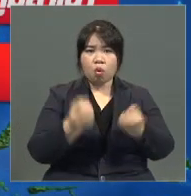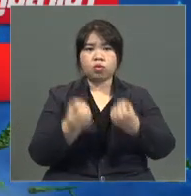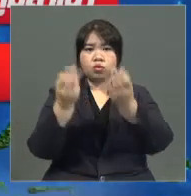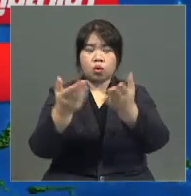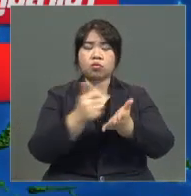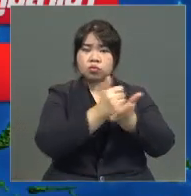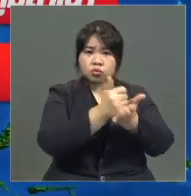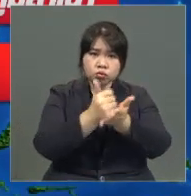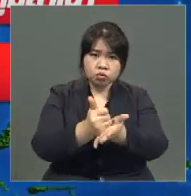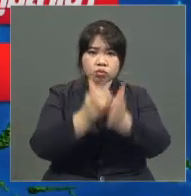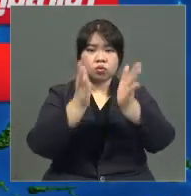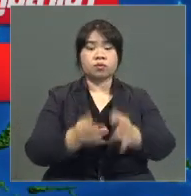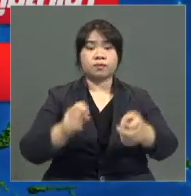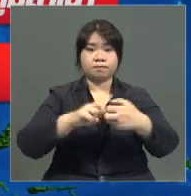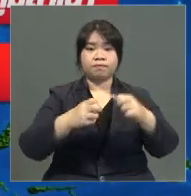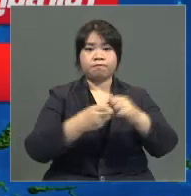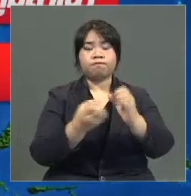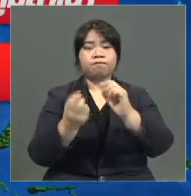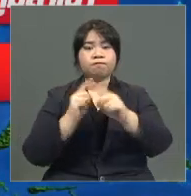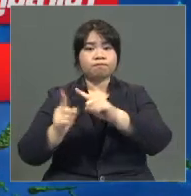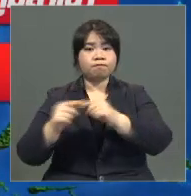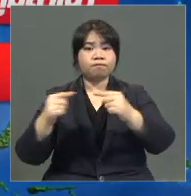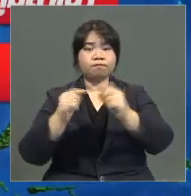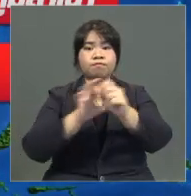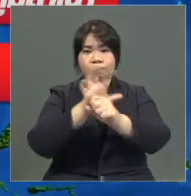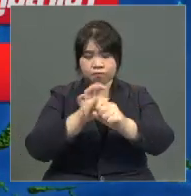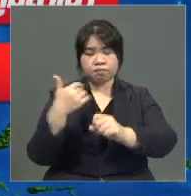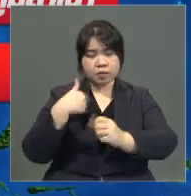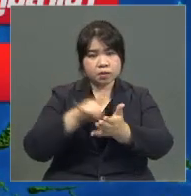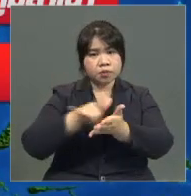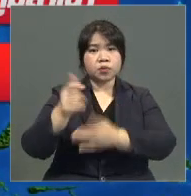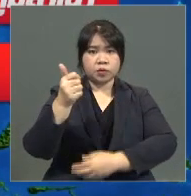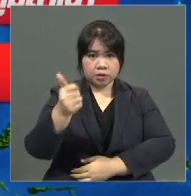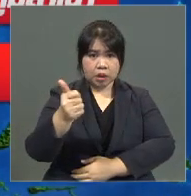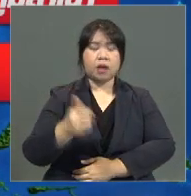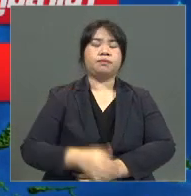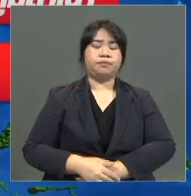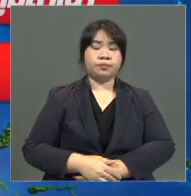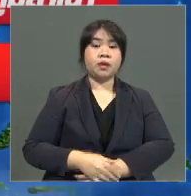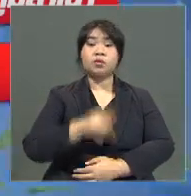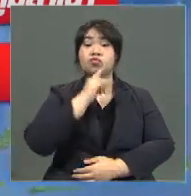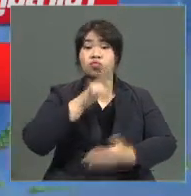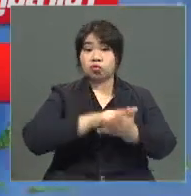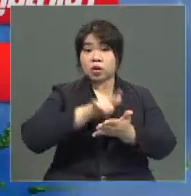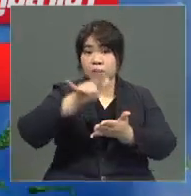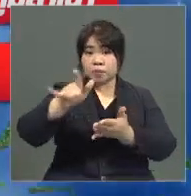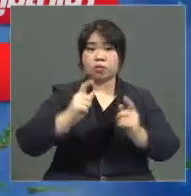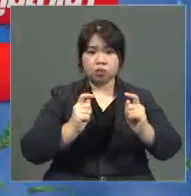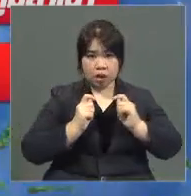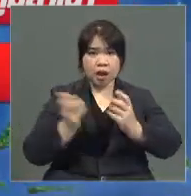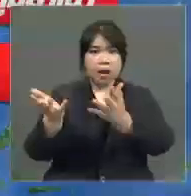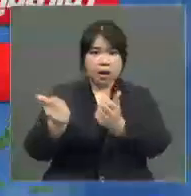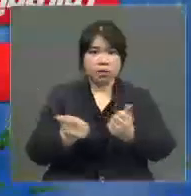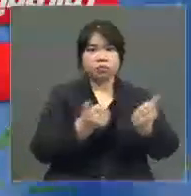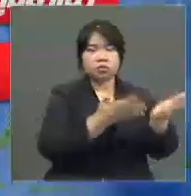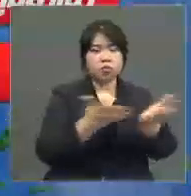องเพื่อส่งเคราะห์แ่ผู้ได้รบผลกระทบจากโควิด-19 รวมถึงเครองบนที่ได้รับอนุญาตใหทำการบินรับส่